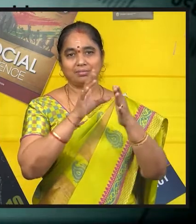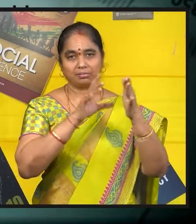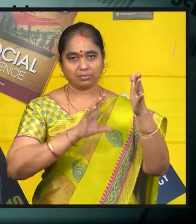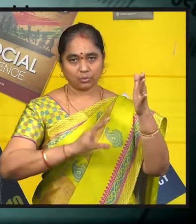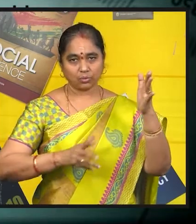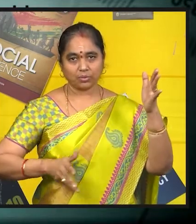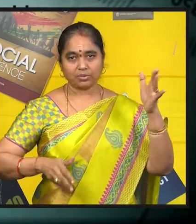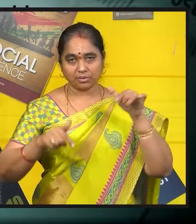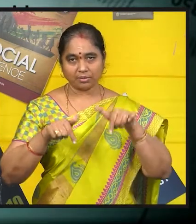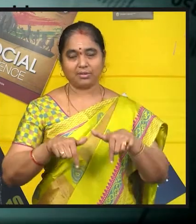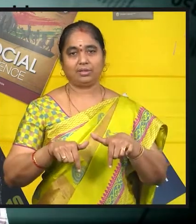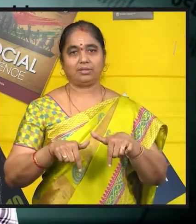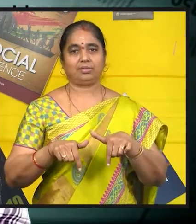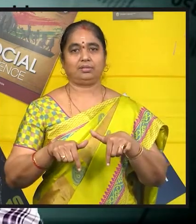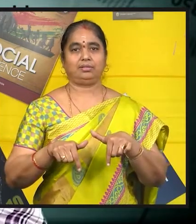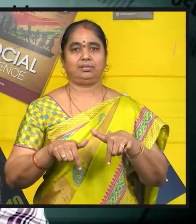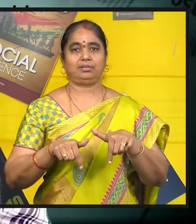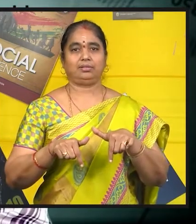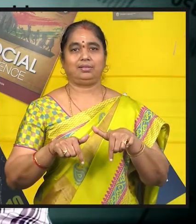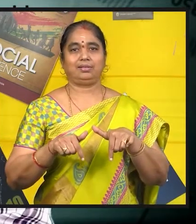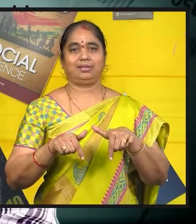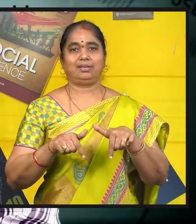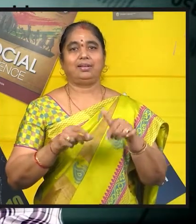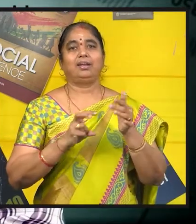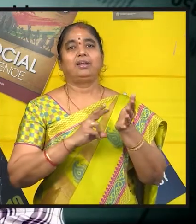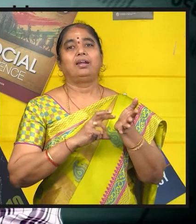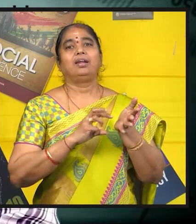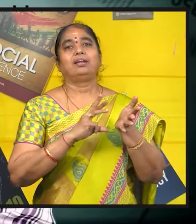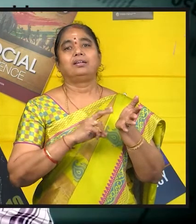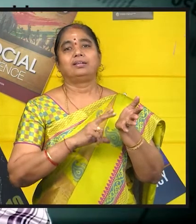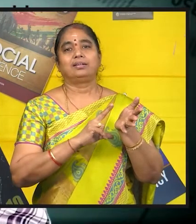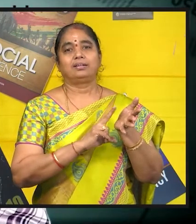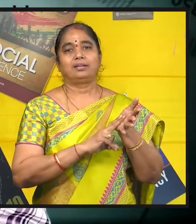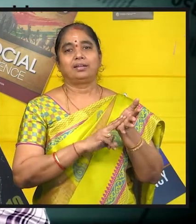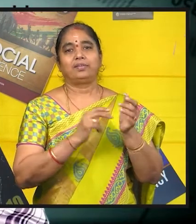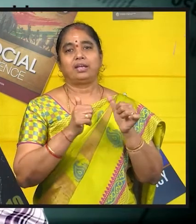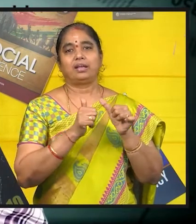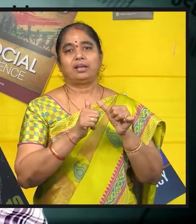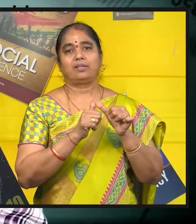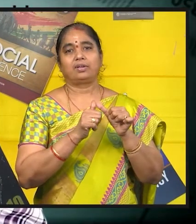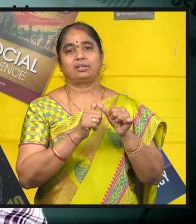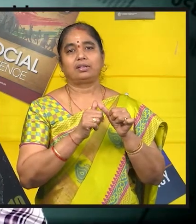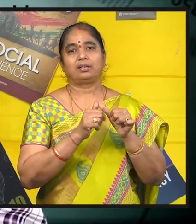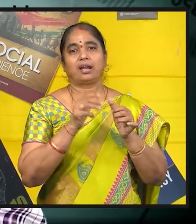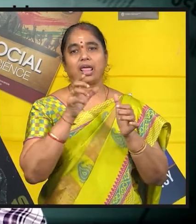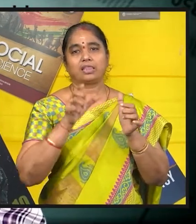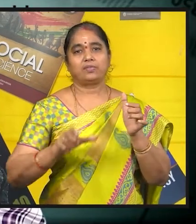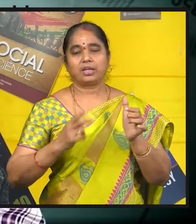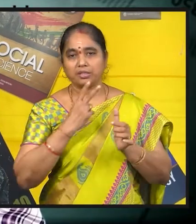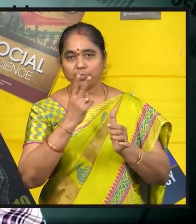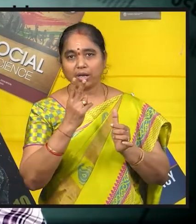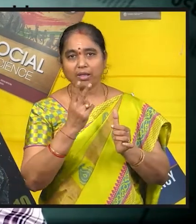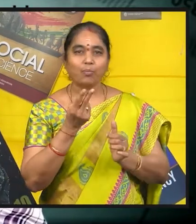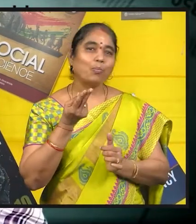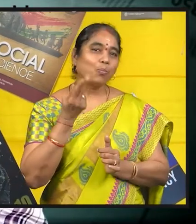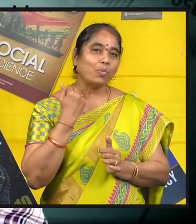தொடர்ச்சியாக இன்று நாம் நவீன ஆவர்த்தன அட்டவணையை பார்க்க போகிறோம். அதை